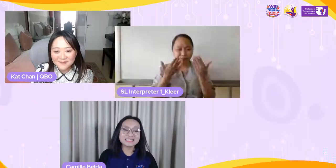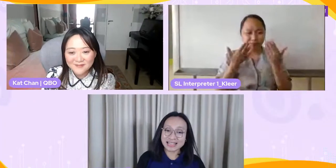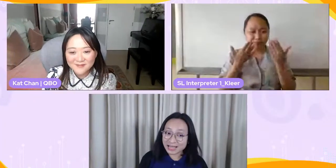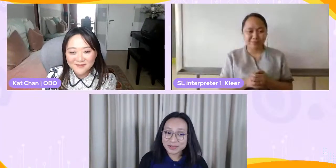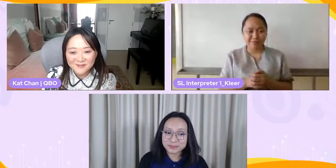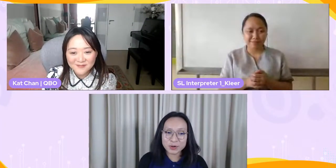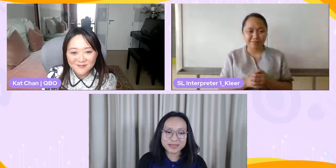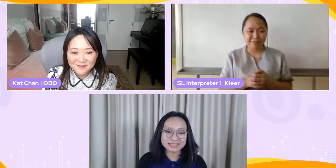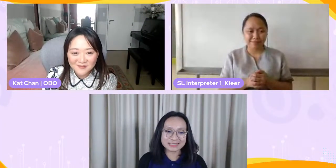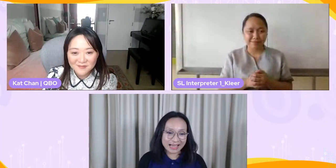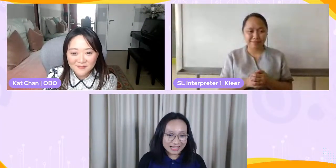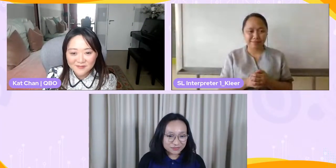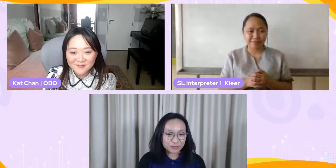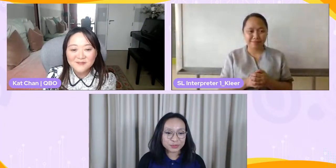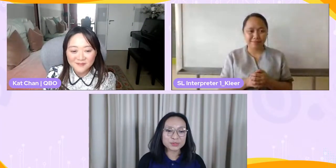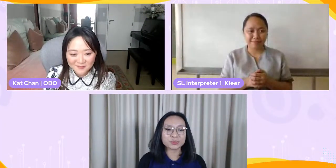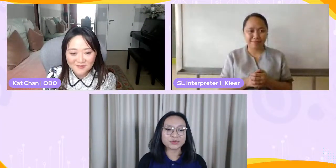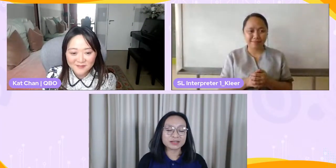Maraming salamat.